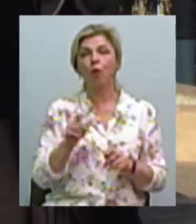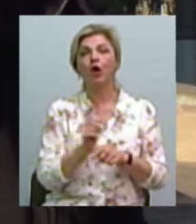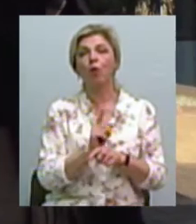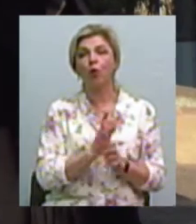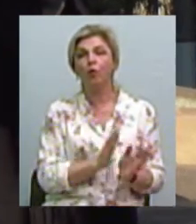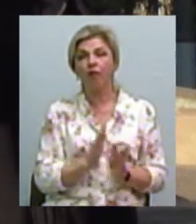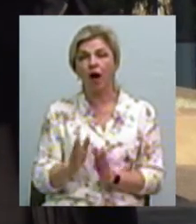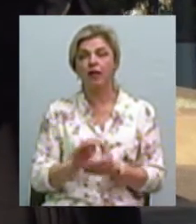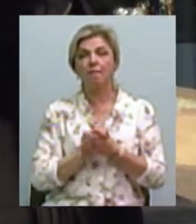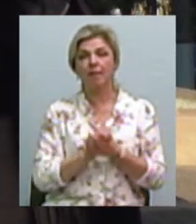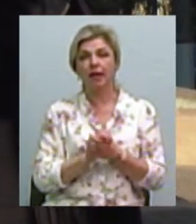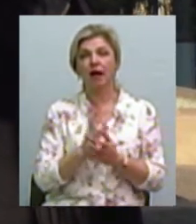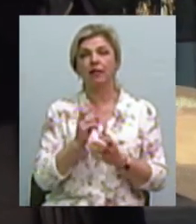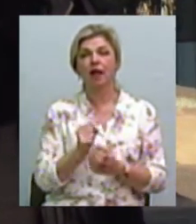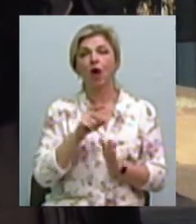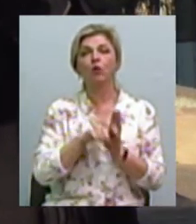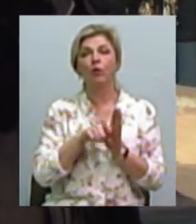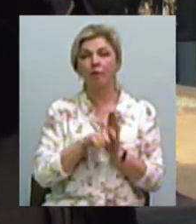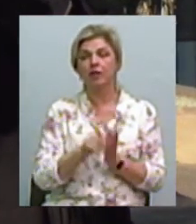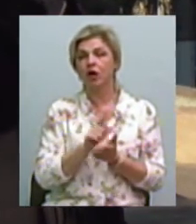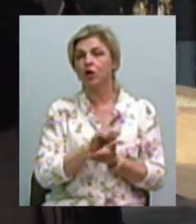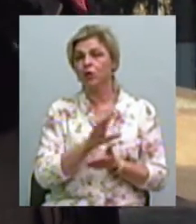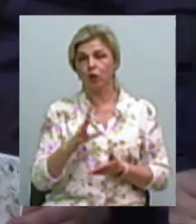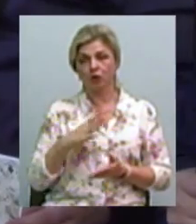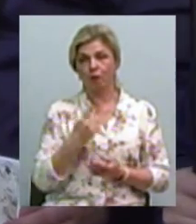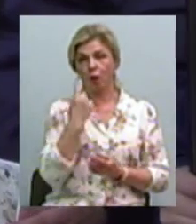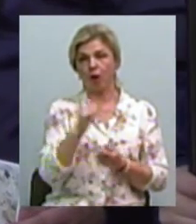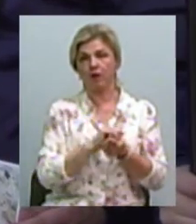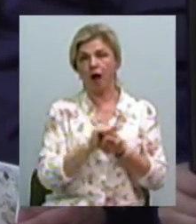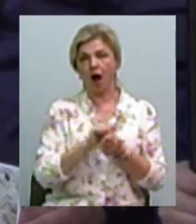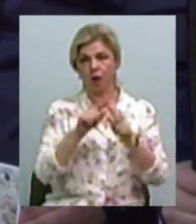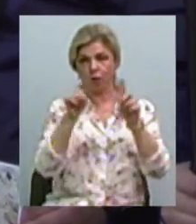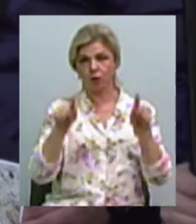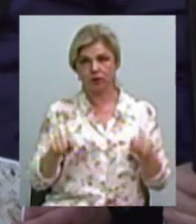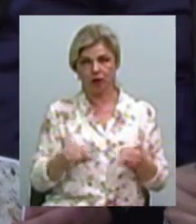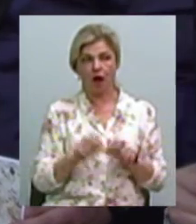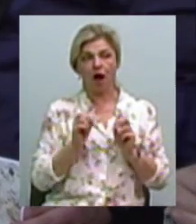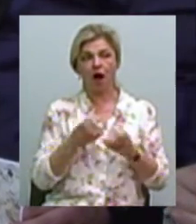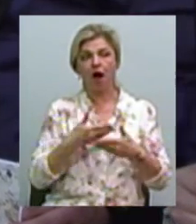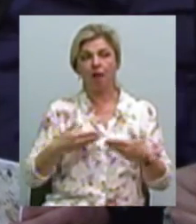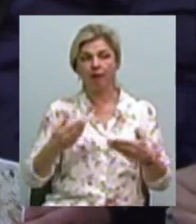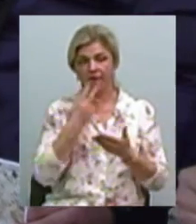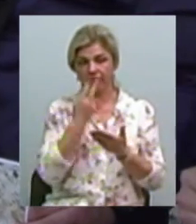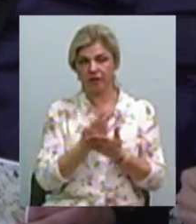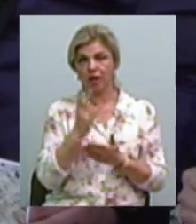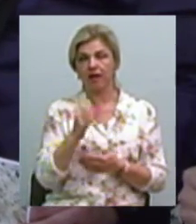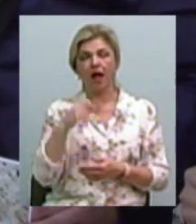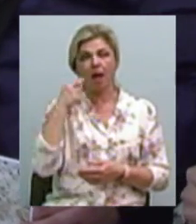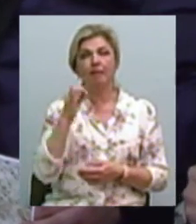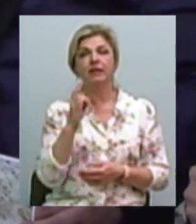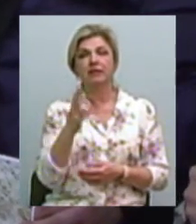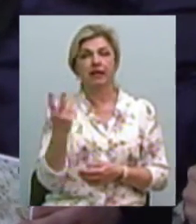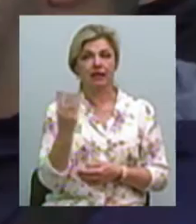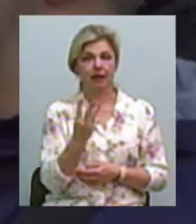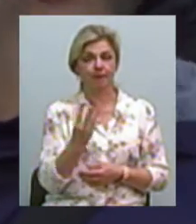на Донбасі він не має складатися з одного аркушу А4, як ми бачимо на Мінську 3. Ми бачимо,